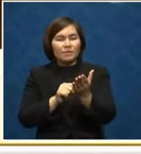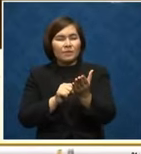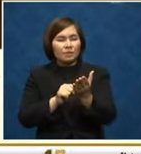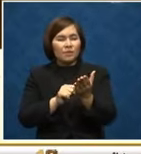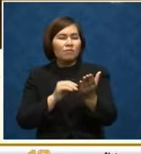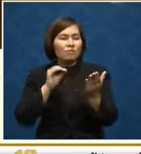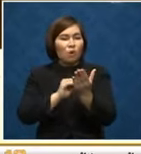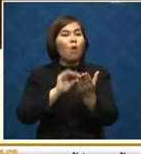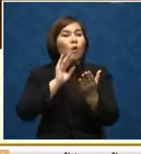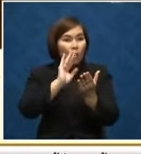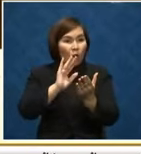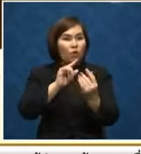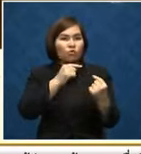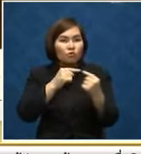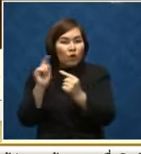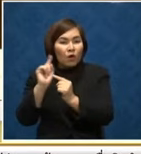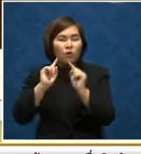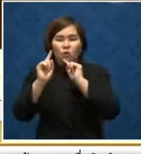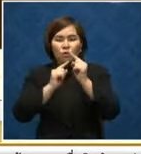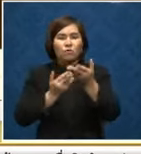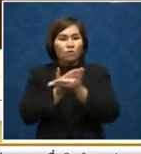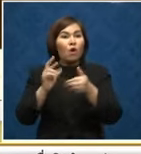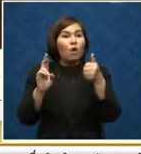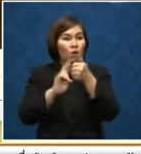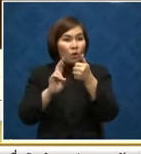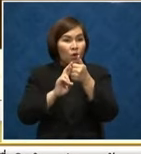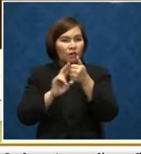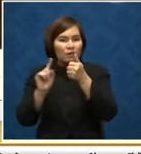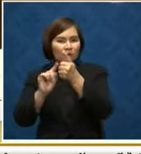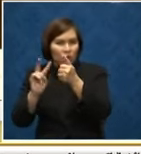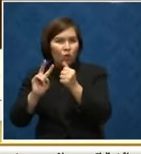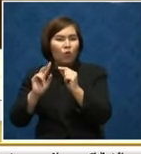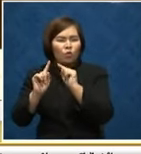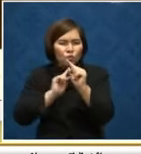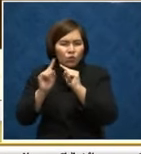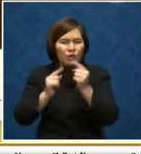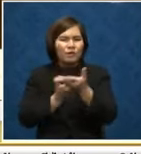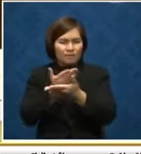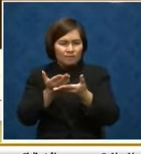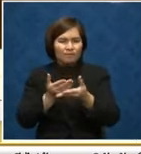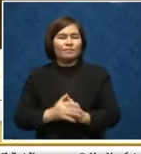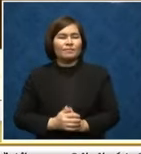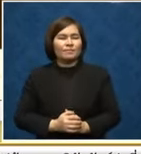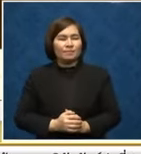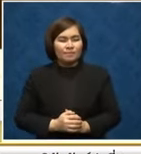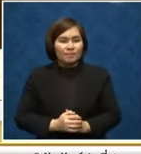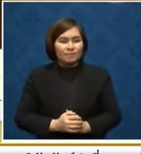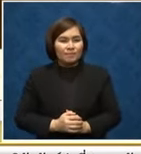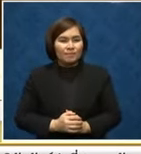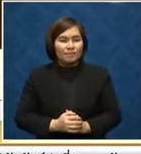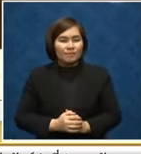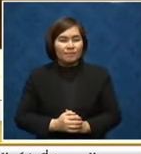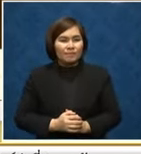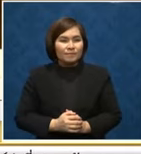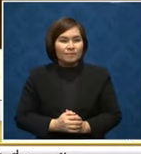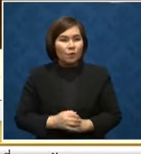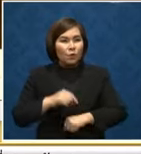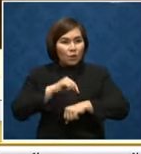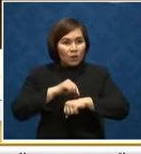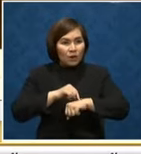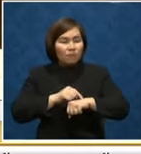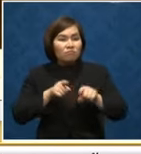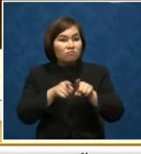มจะนำไปหารือกับรองประธานทั้ง2กับวิปที่เราจะมีต่อไปว่าเวลาจะเอาอย่างเ